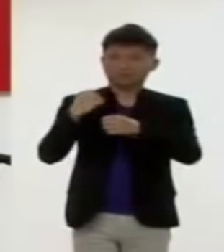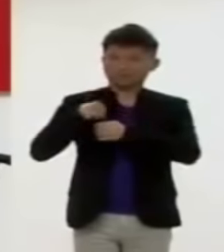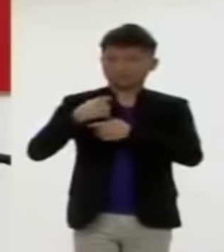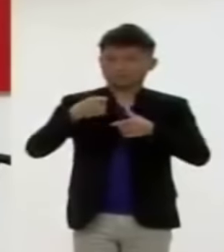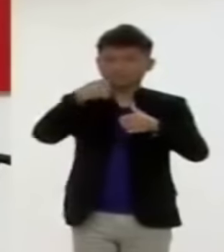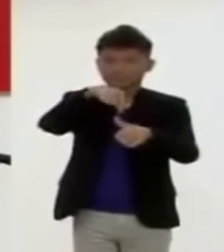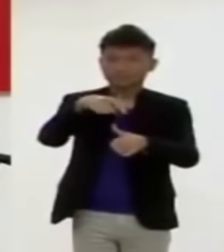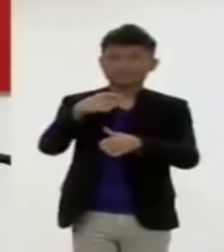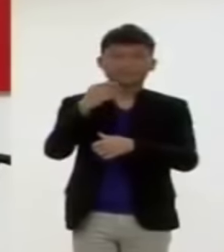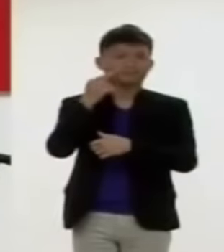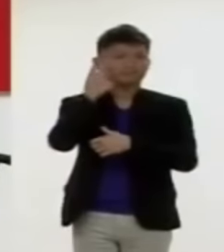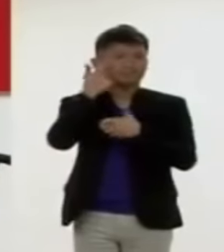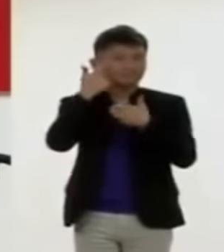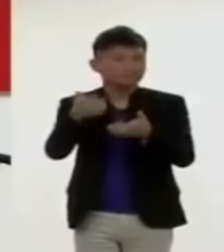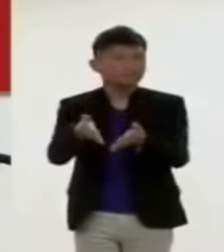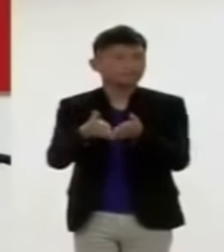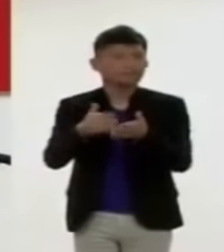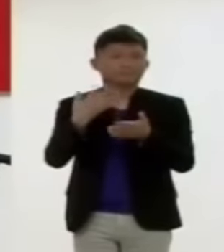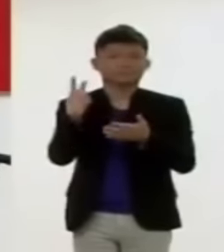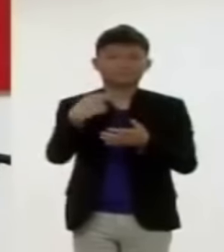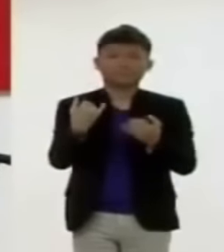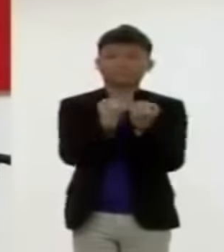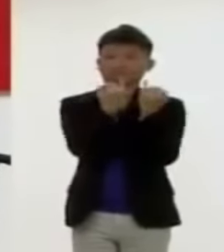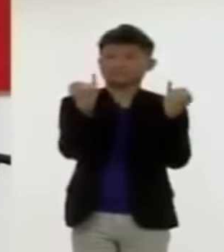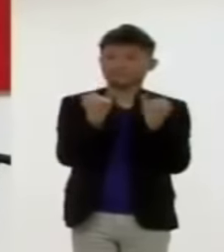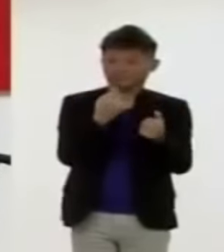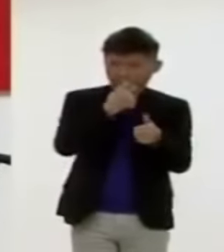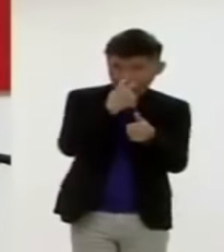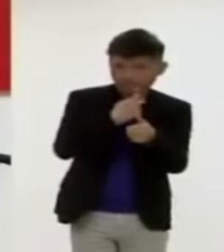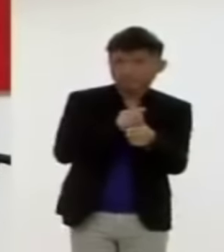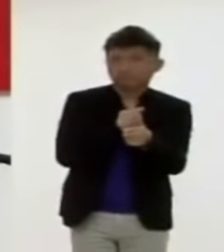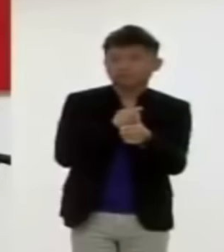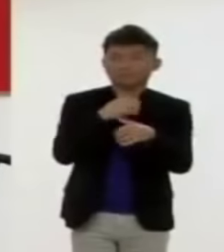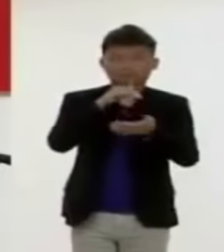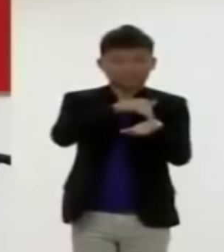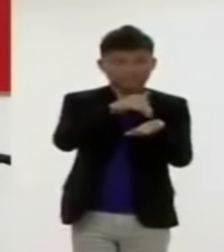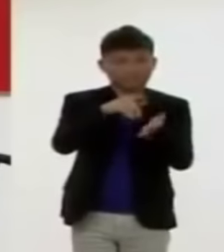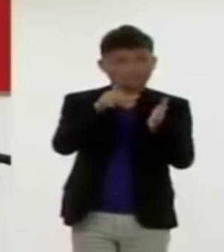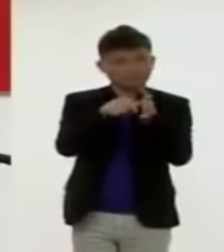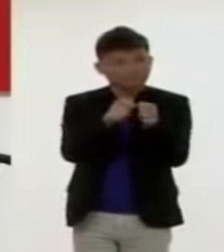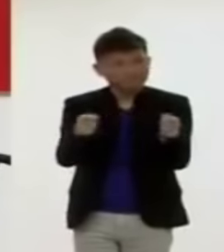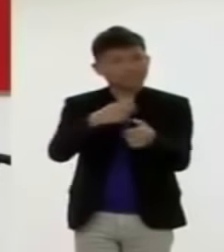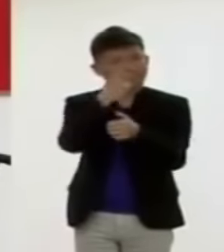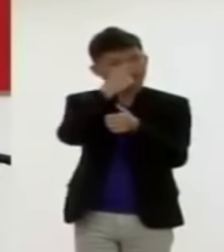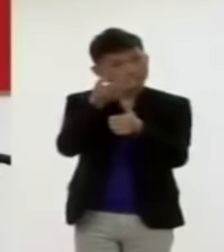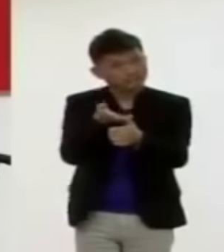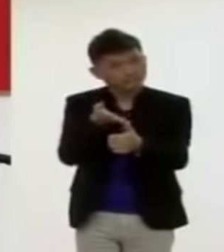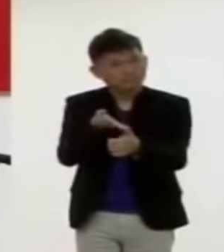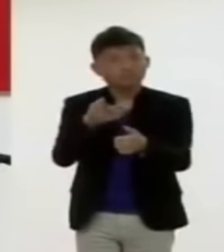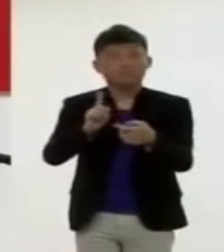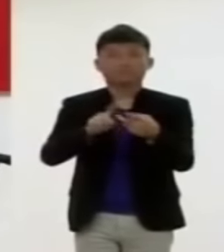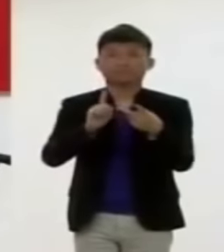尊严，以及给妇女最好的照顾。医疗的照顾、长照的培育，以及